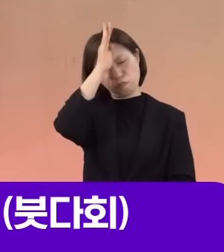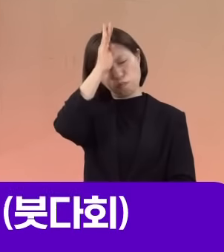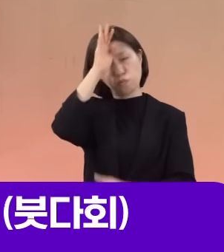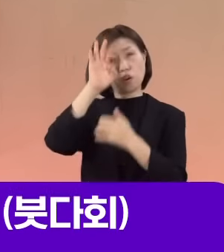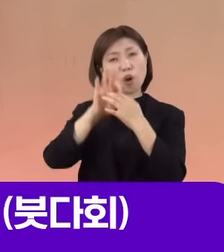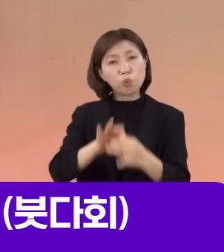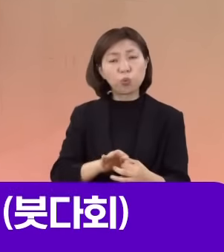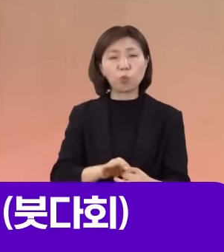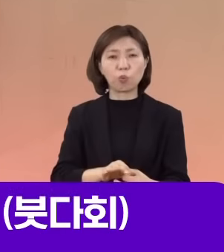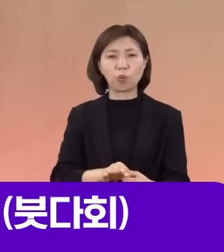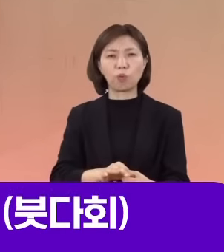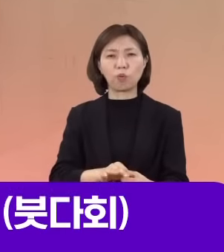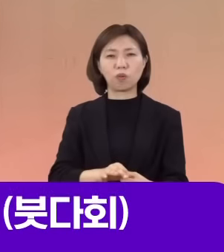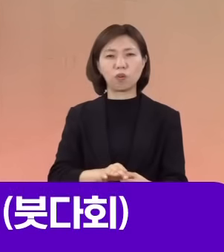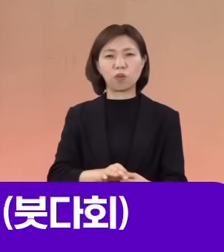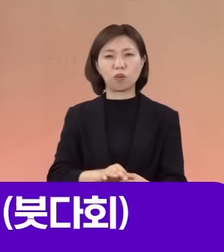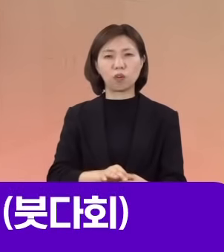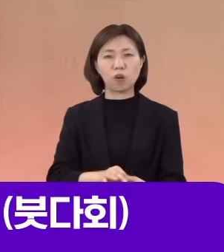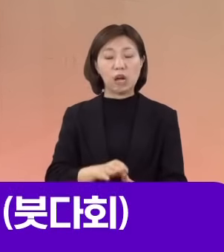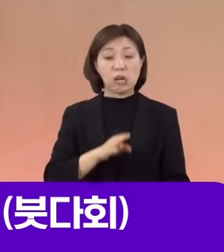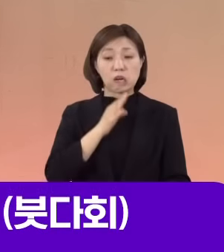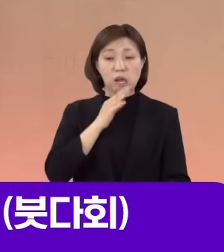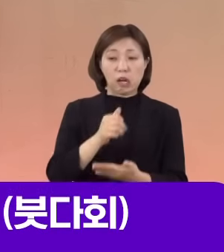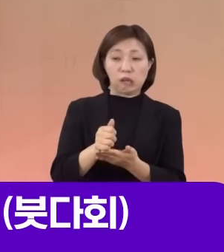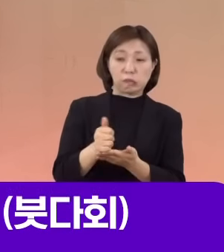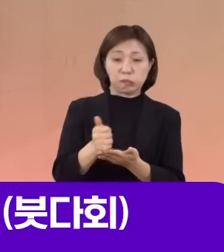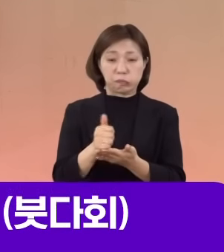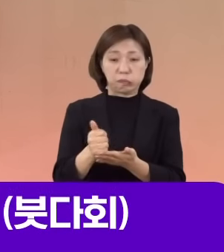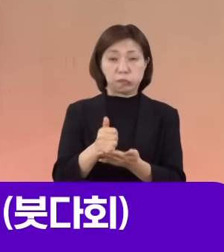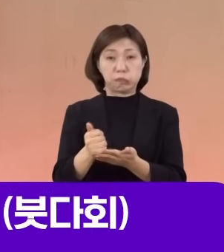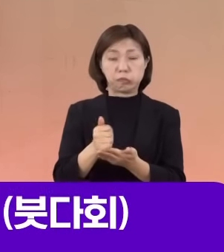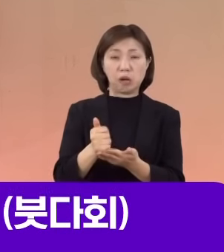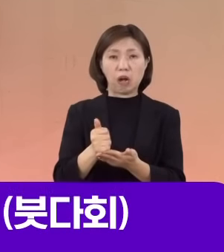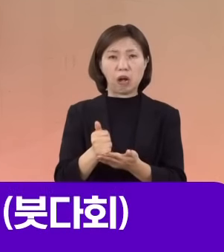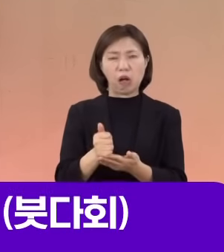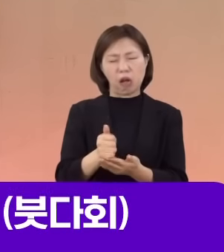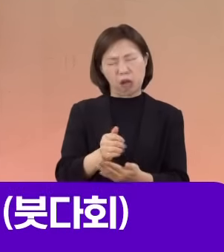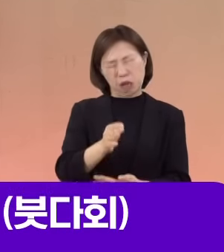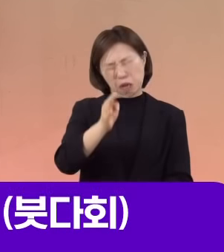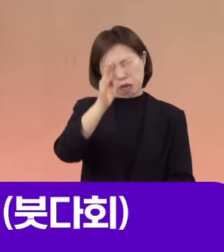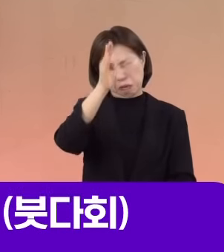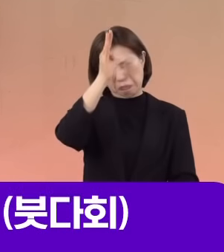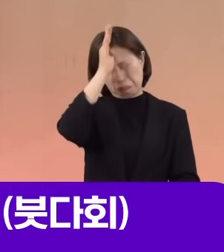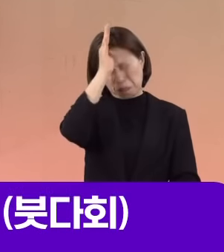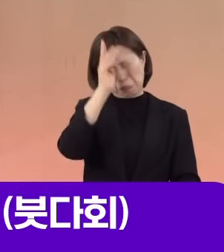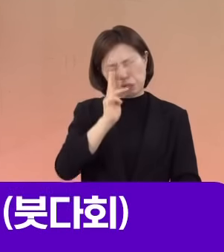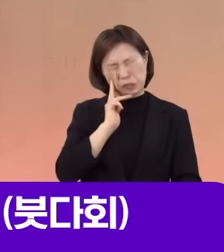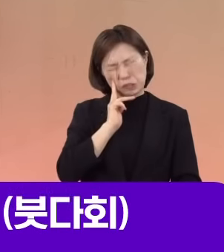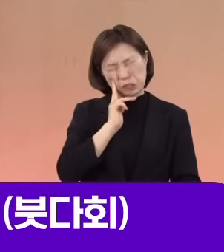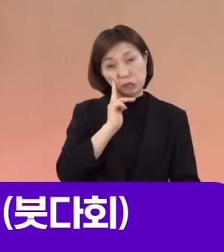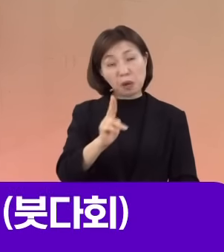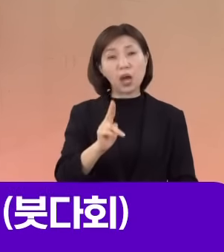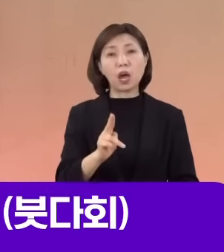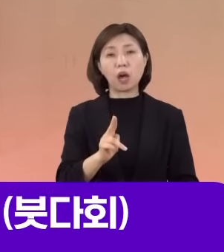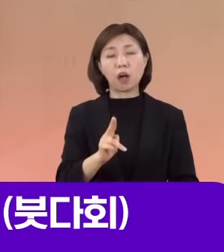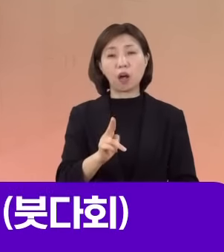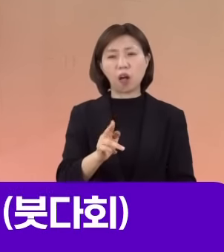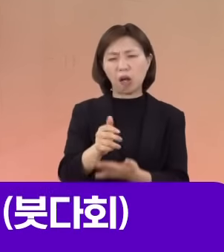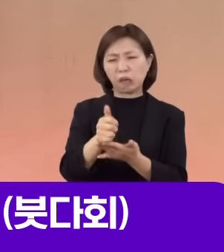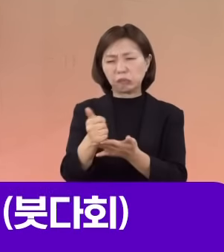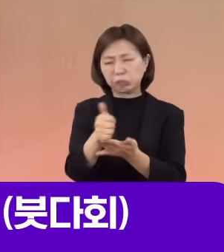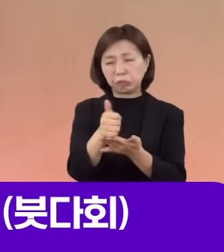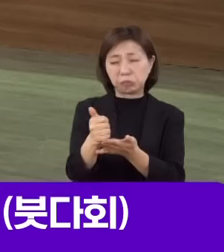않을 때가 있습니다 정말 이제 목숨이 코앞에 이을 정도로 중병에 걸렸을 때 무거운 병에